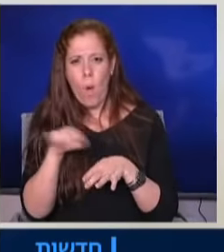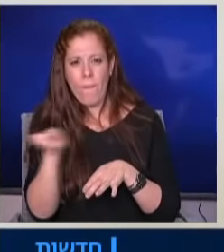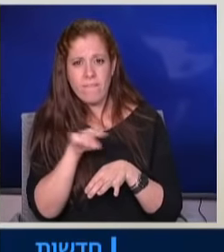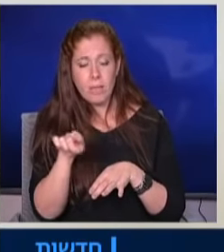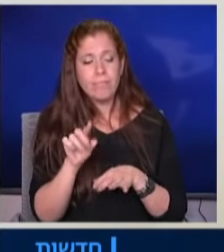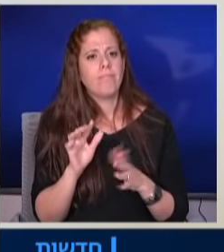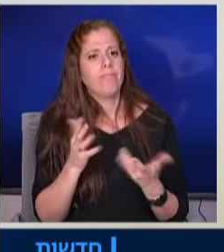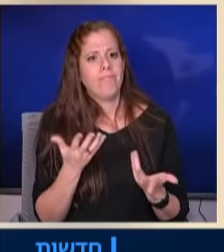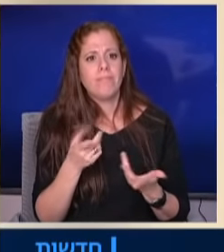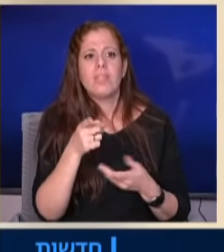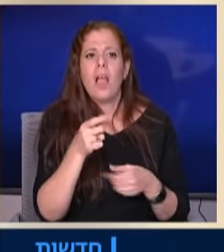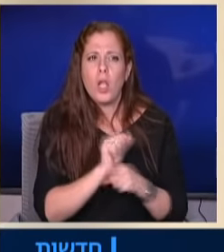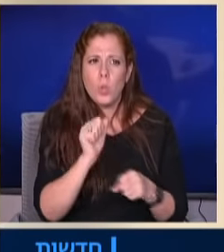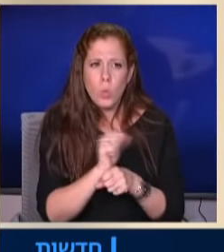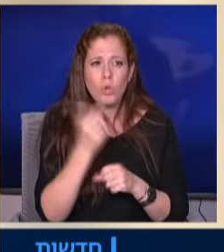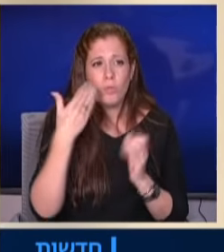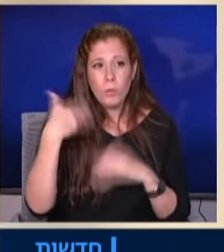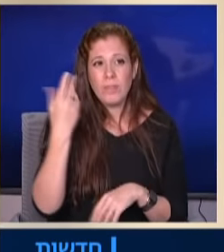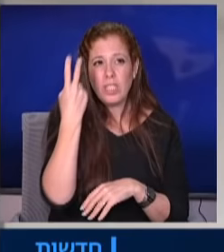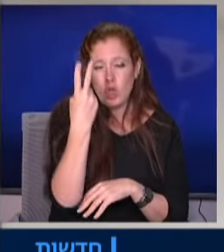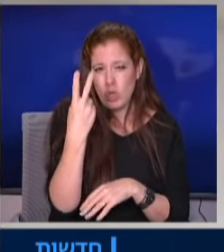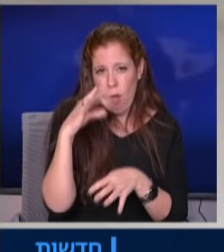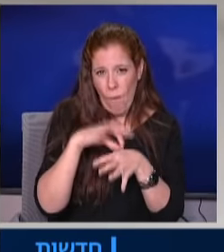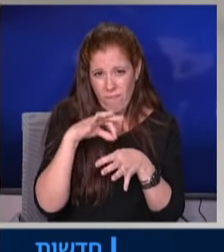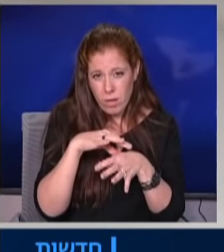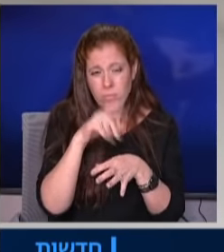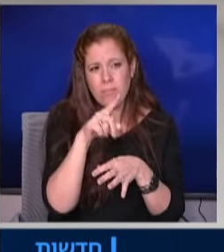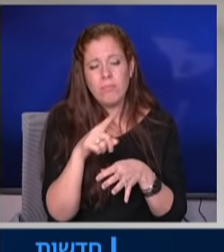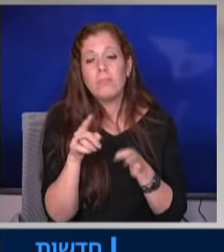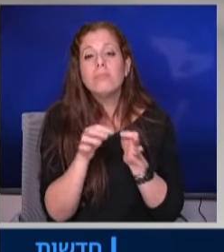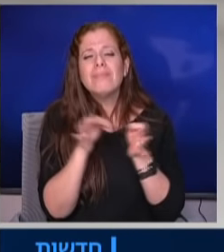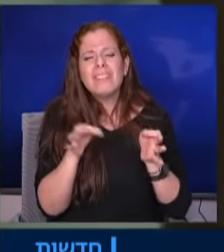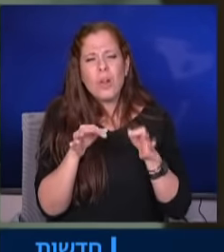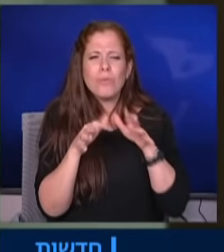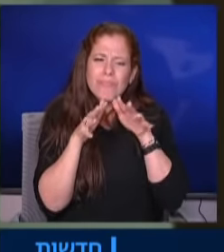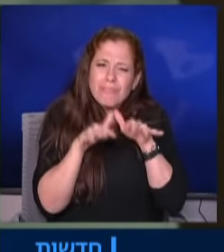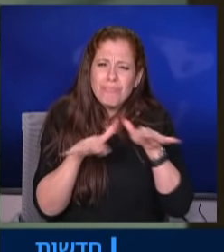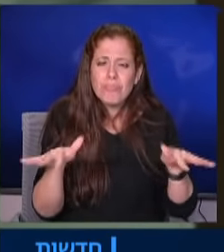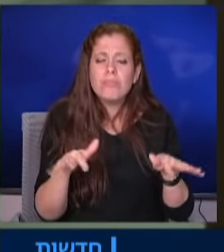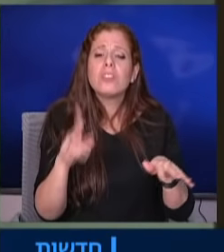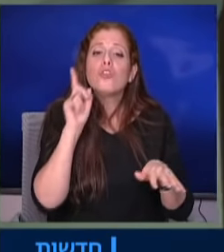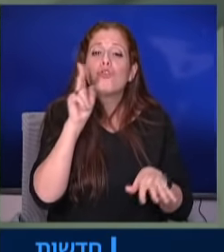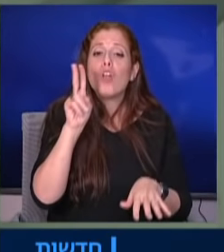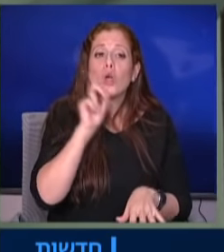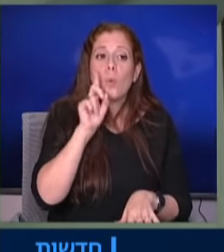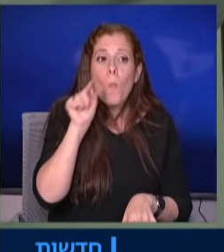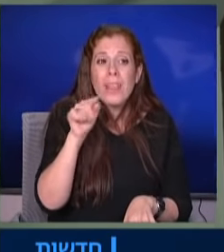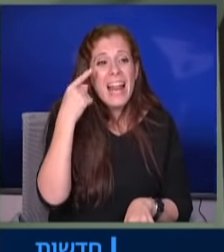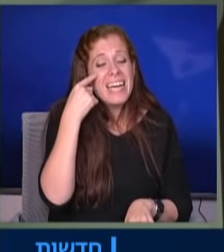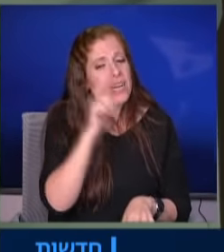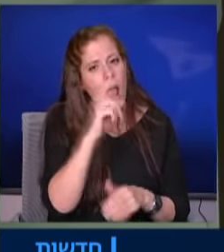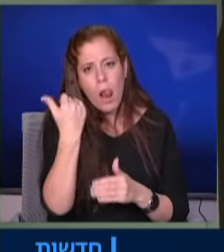נגד דוקטור גיא רופא ופרופסור מני אלקלעי פתחו תיבת פנדורה. ושני השמות האלה כנראה לא